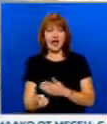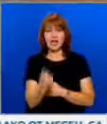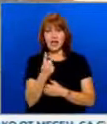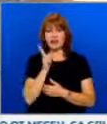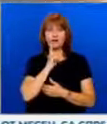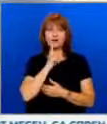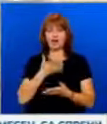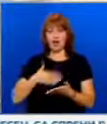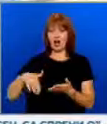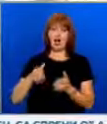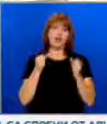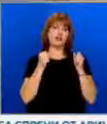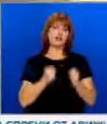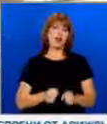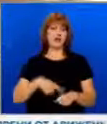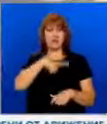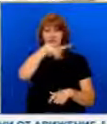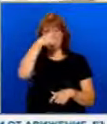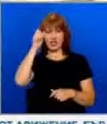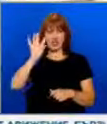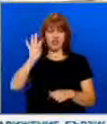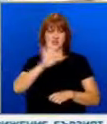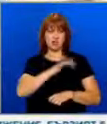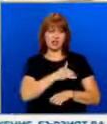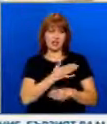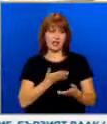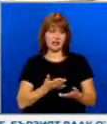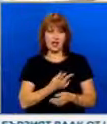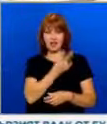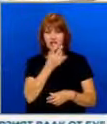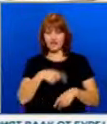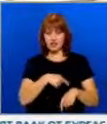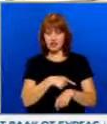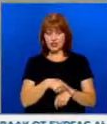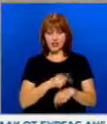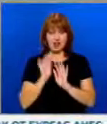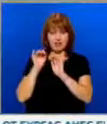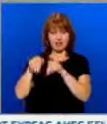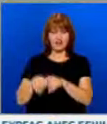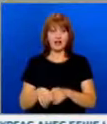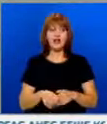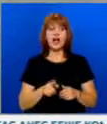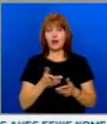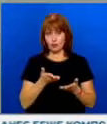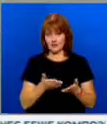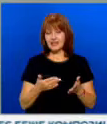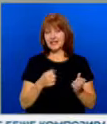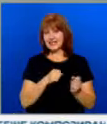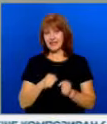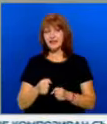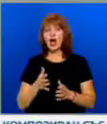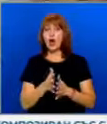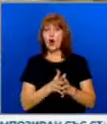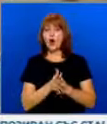човека, висим в тази жега 40 градуса, колко време? 2 часа вънка. И освен закъснението,